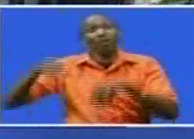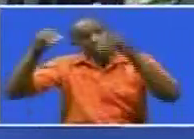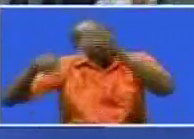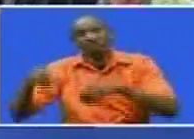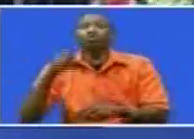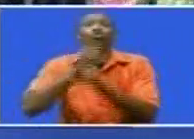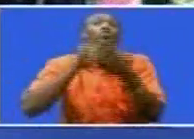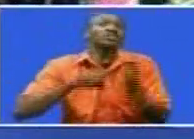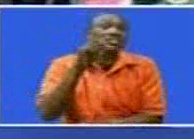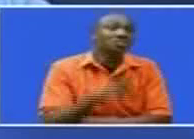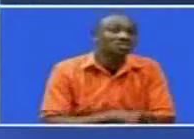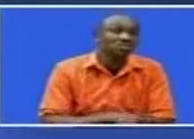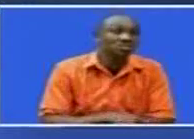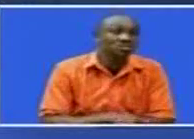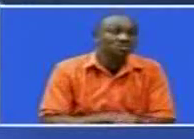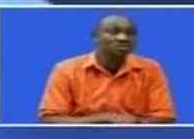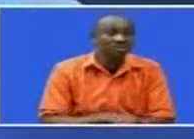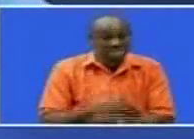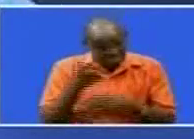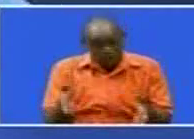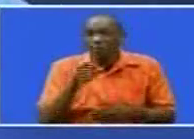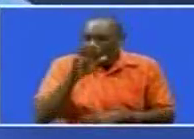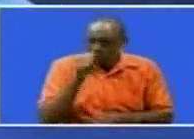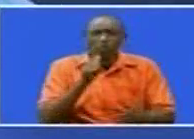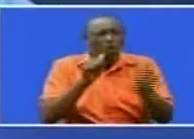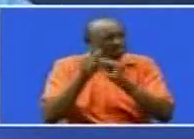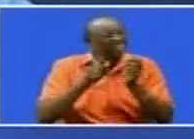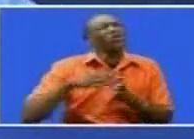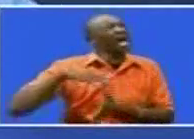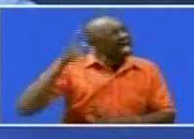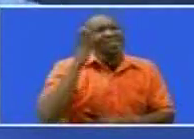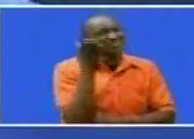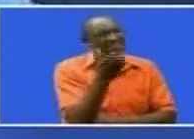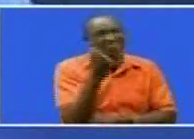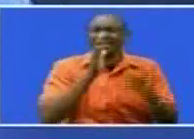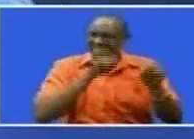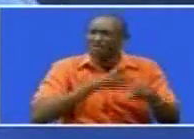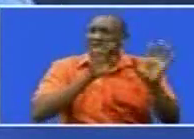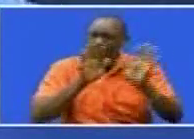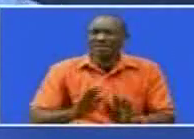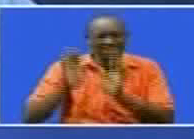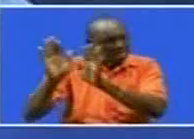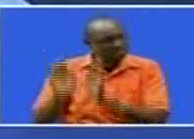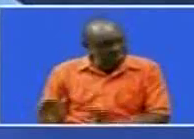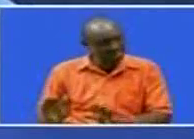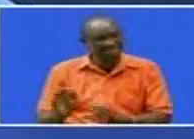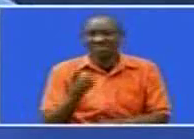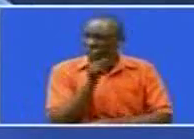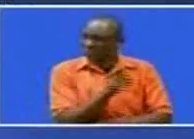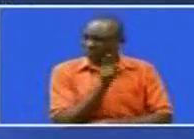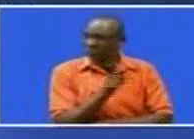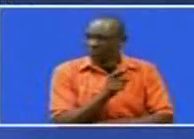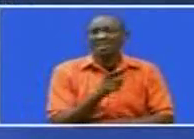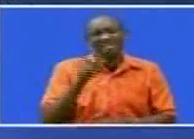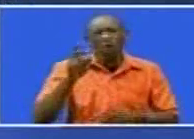usiyempenda utafanyaje? Na labda kutokana na ushindani mkubwa ambao umeshuhudiwa katika kampeni za Edward Lowassa na John Pombe